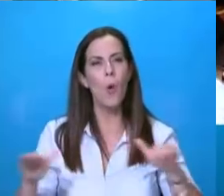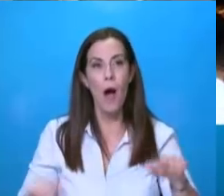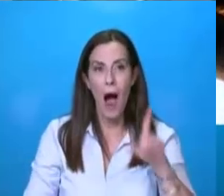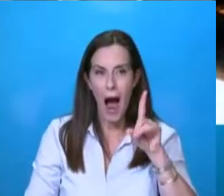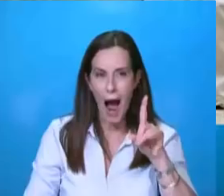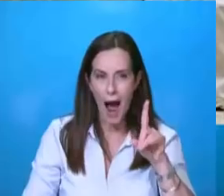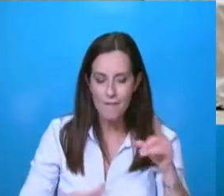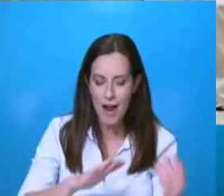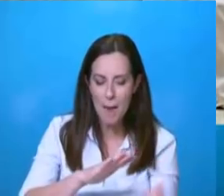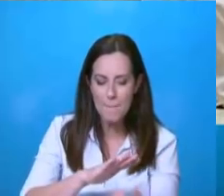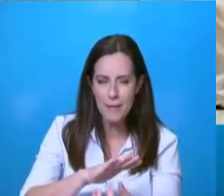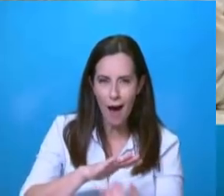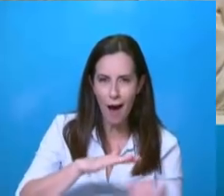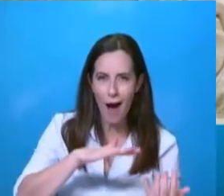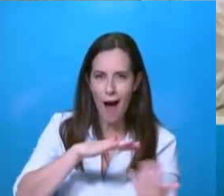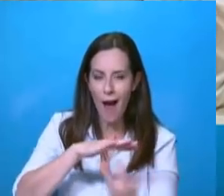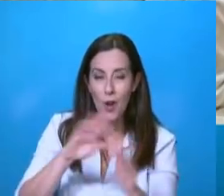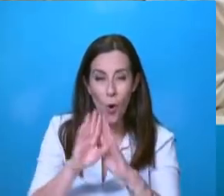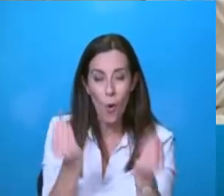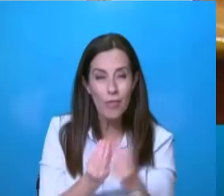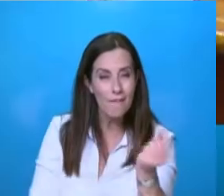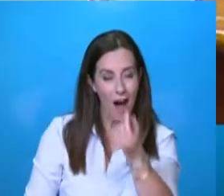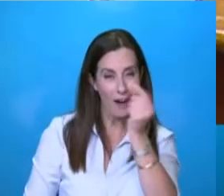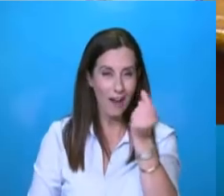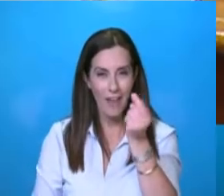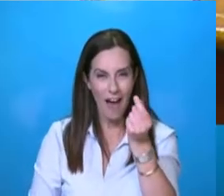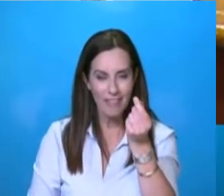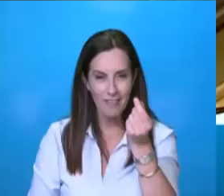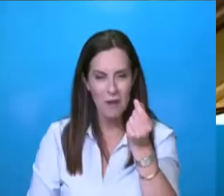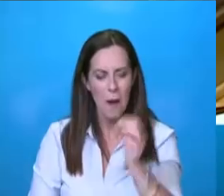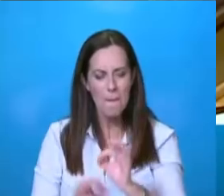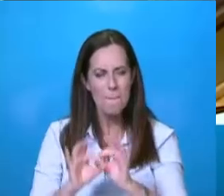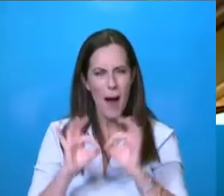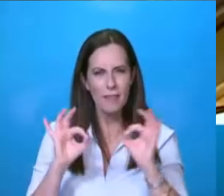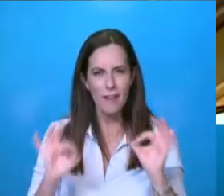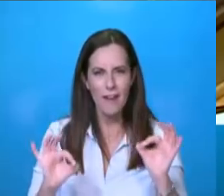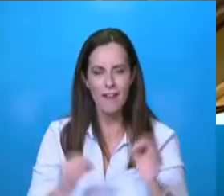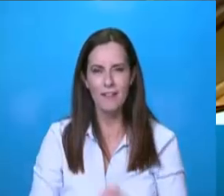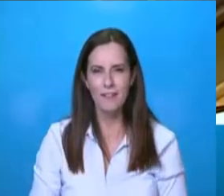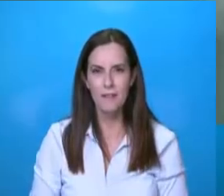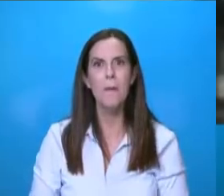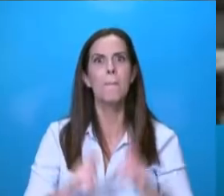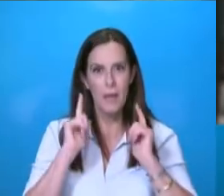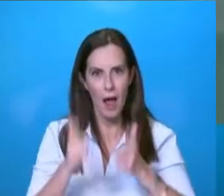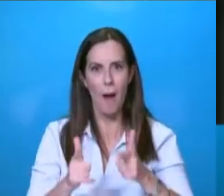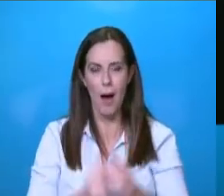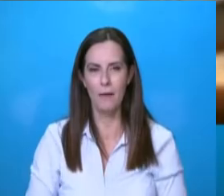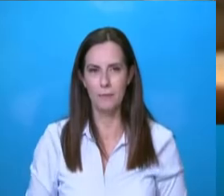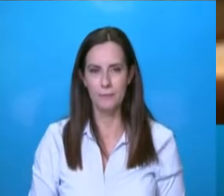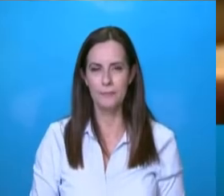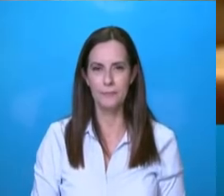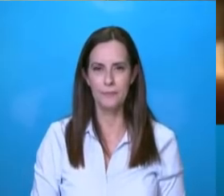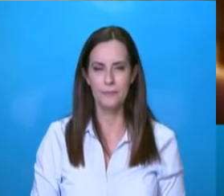מתחת לפני השטח, כל ניצוץ קטן מתחיל מלחמה.